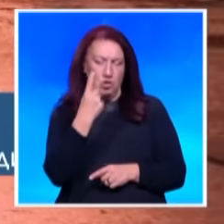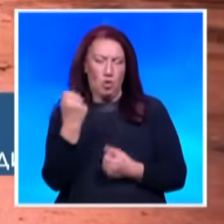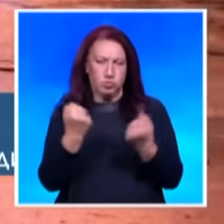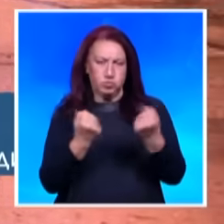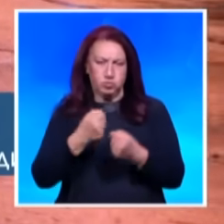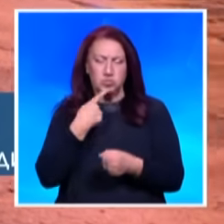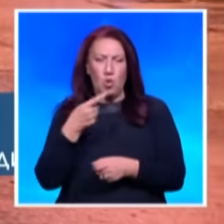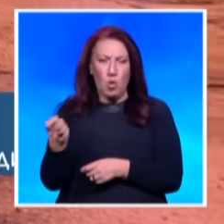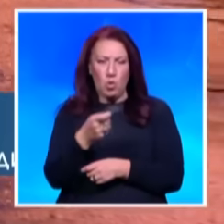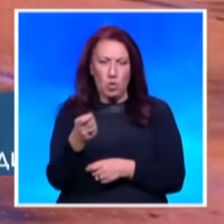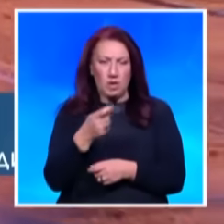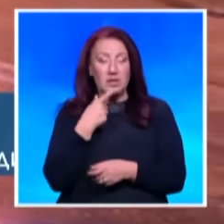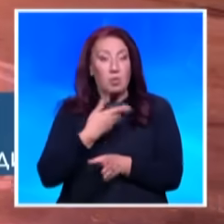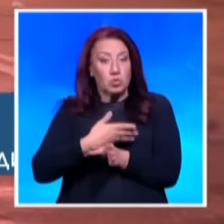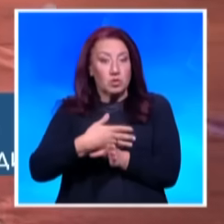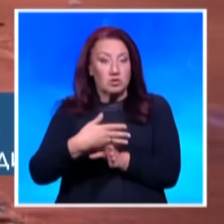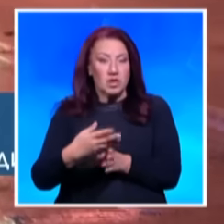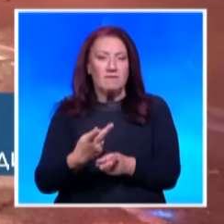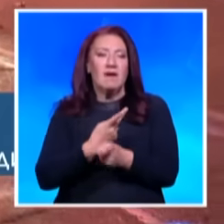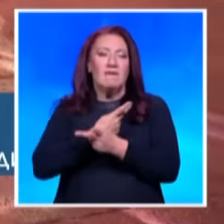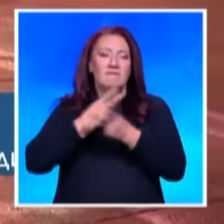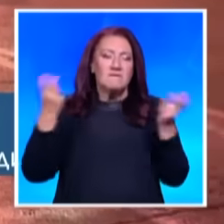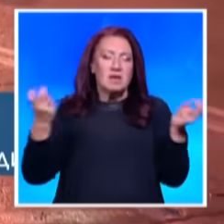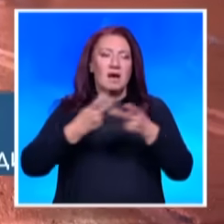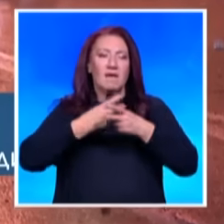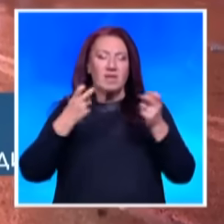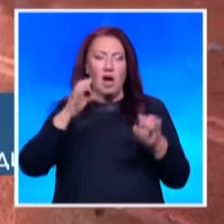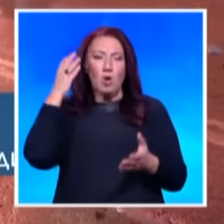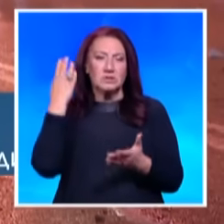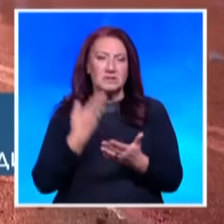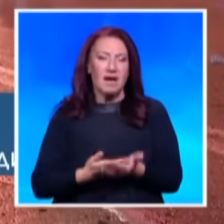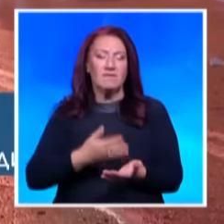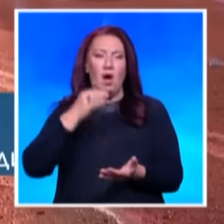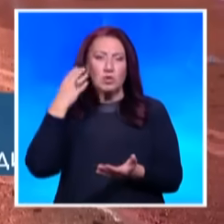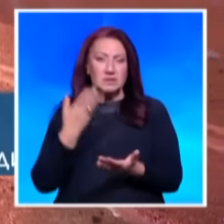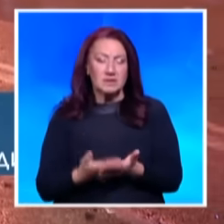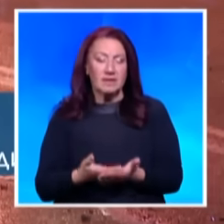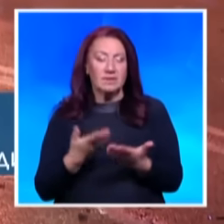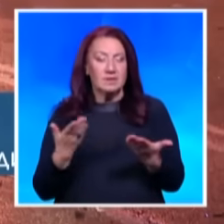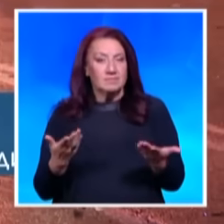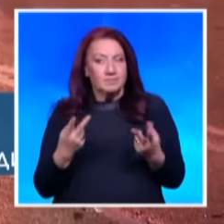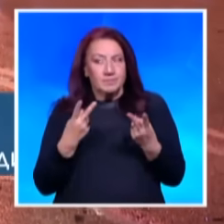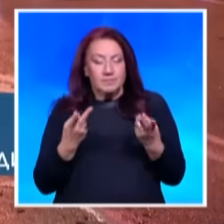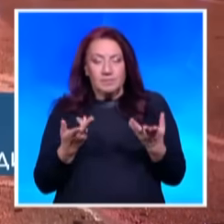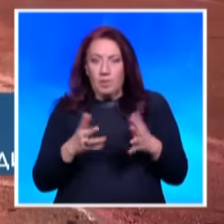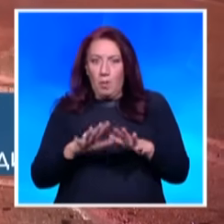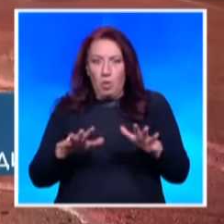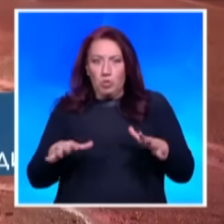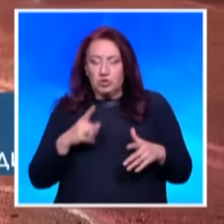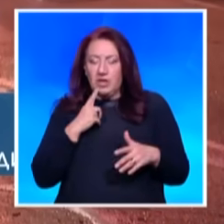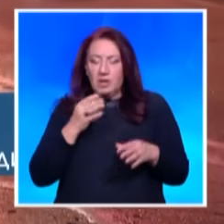Виковете оставка са несконечни, но категорично може да кажем, че нещата сериозно ескалират, след